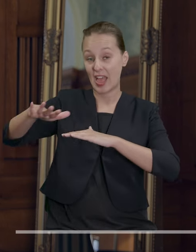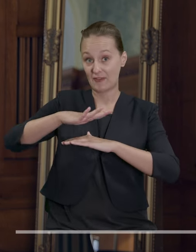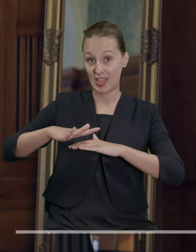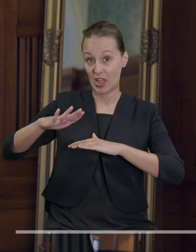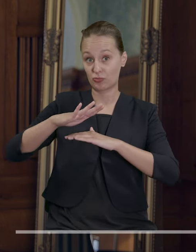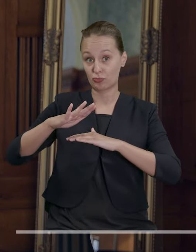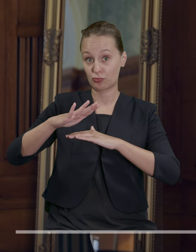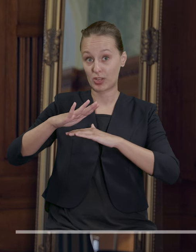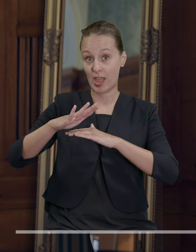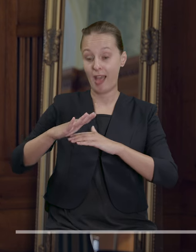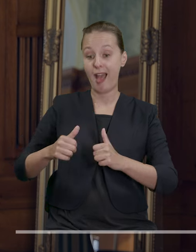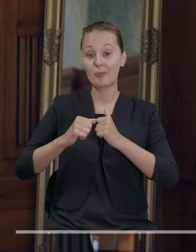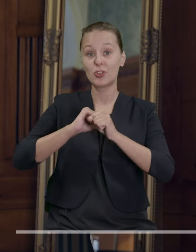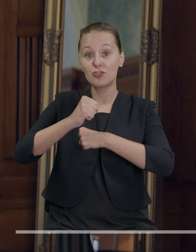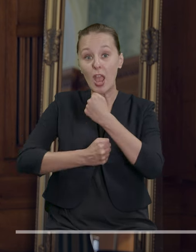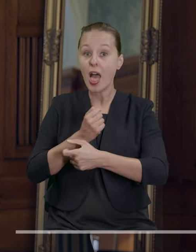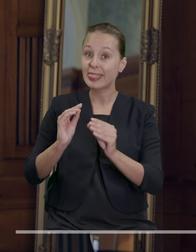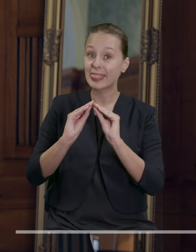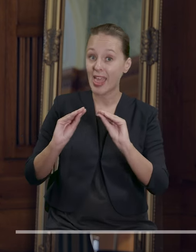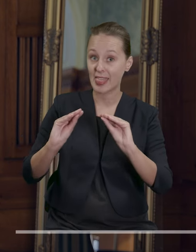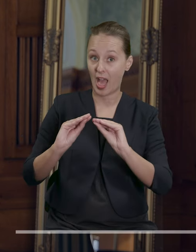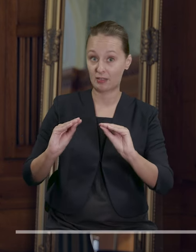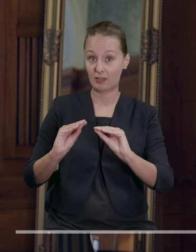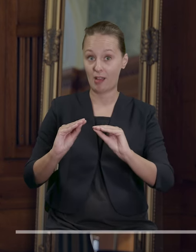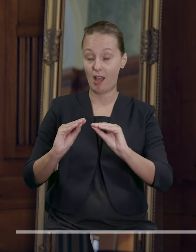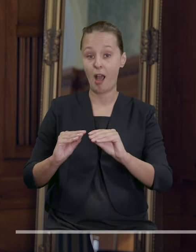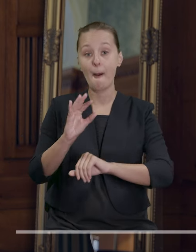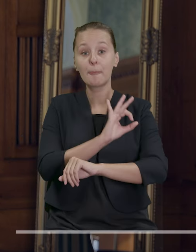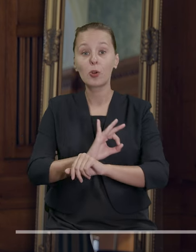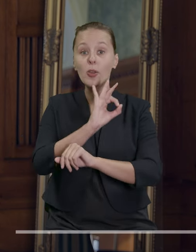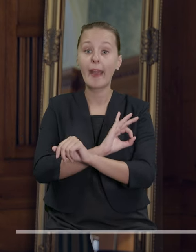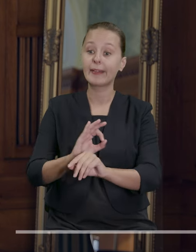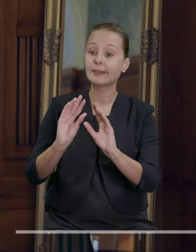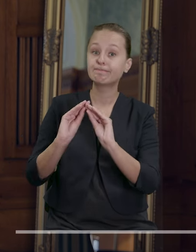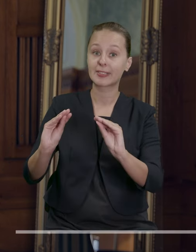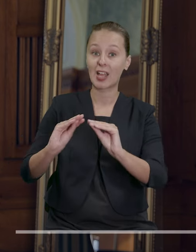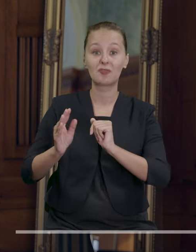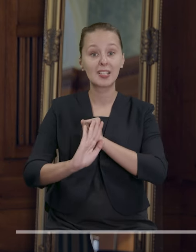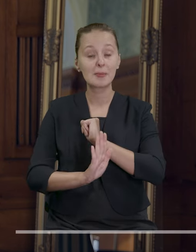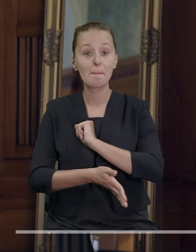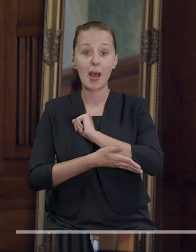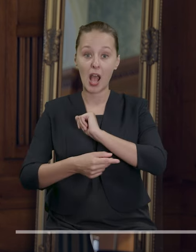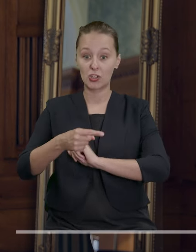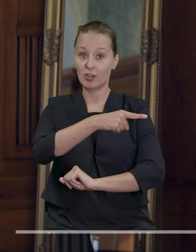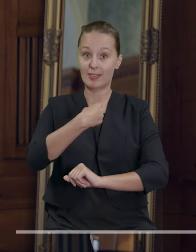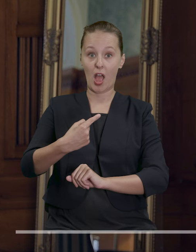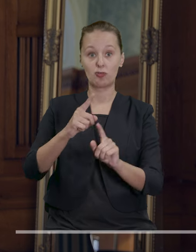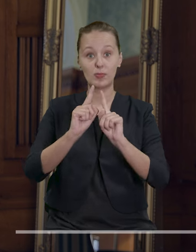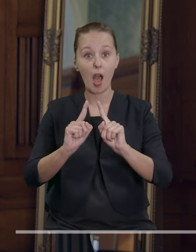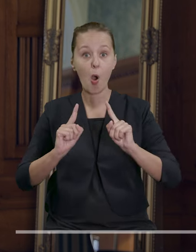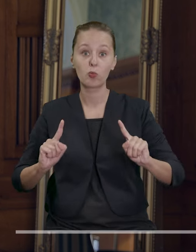zewnętrzne oprócz subwencji działalności dydaktycznej, na projekty dydaktyczne, na wsparcie